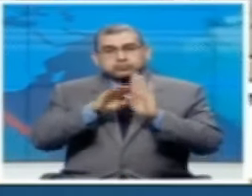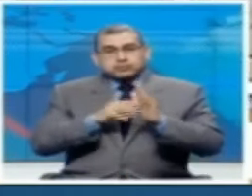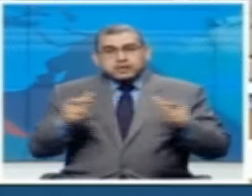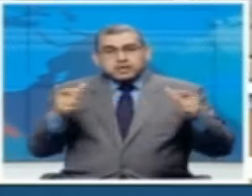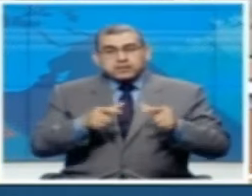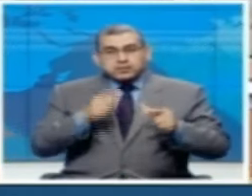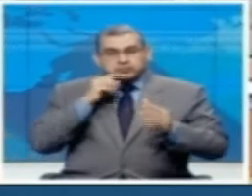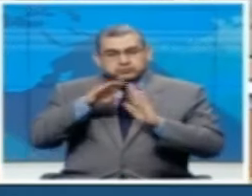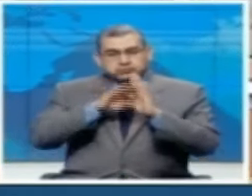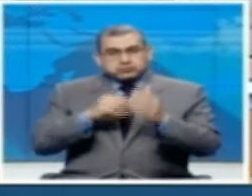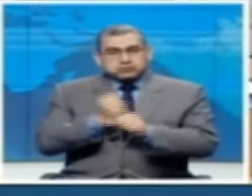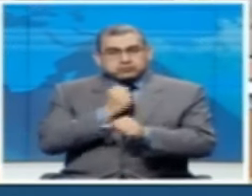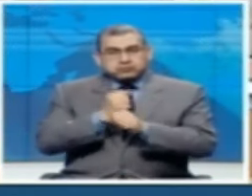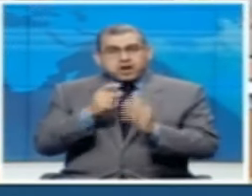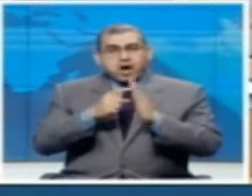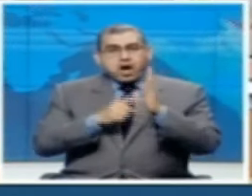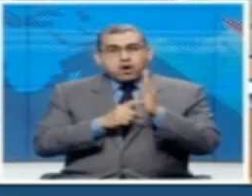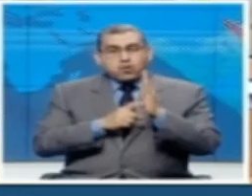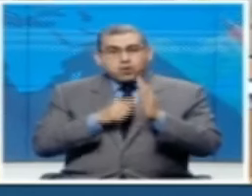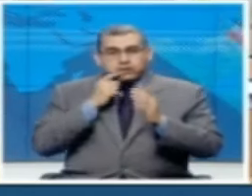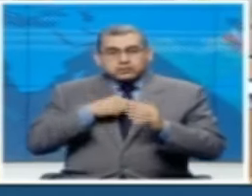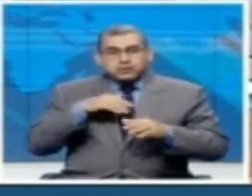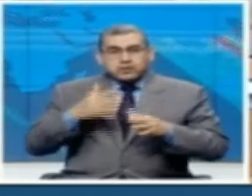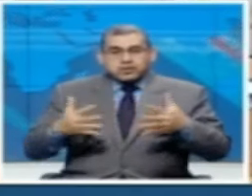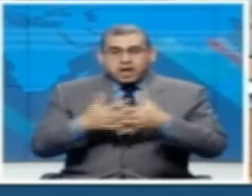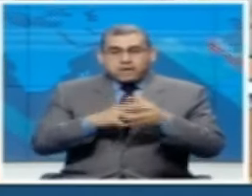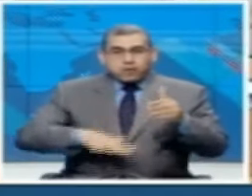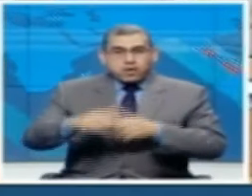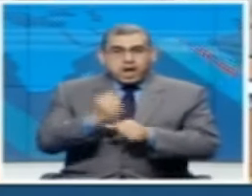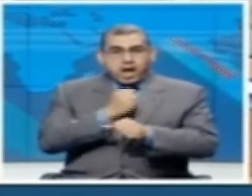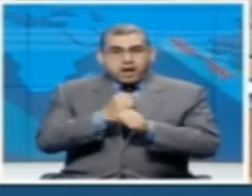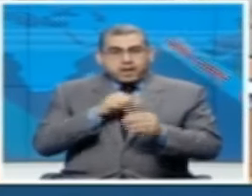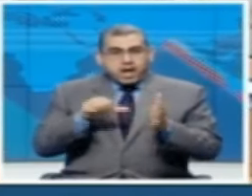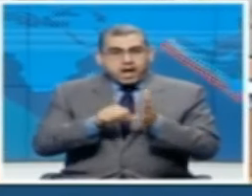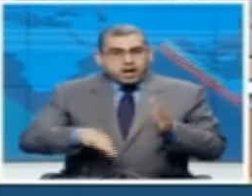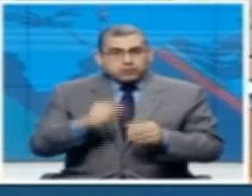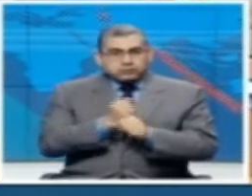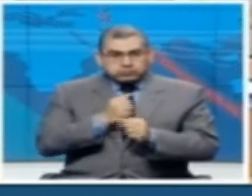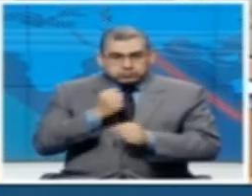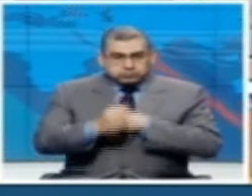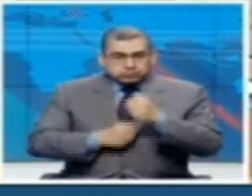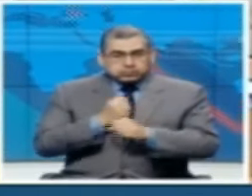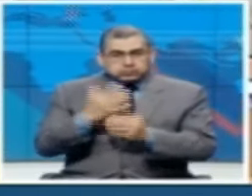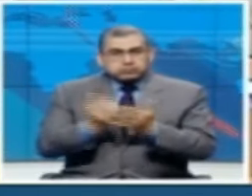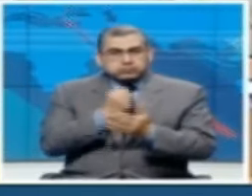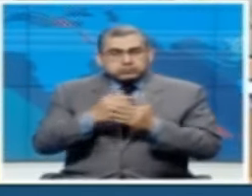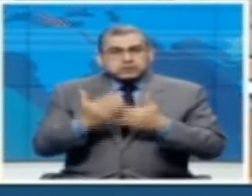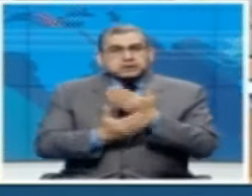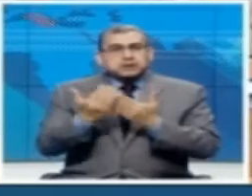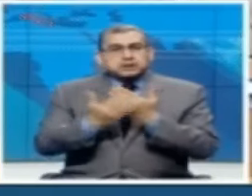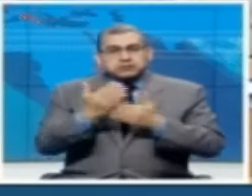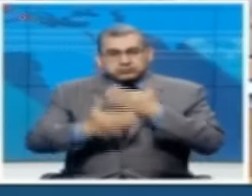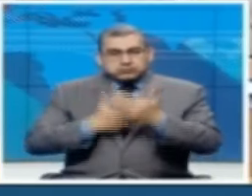على اجراءات تفعيل قانون التحالف الوطني للعمل الاهلي والجهود الجاريه لاستحداث اليات